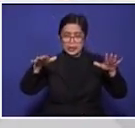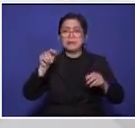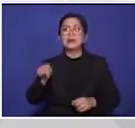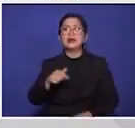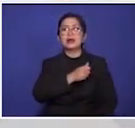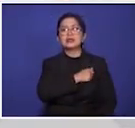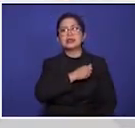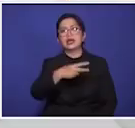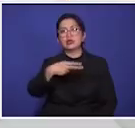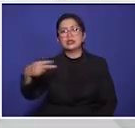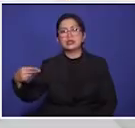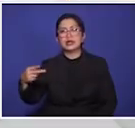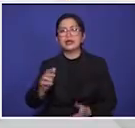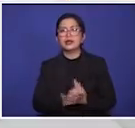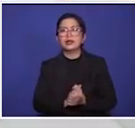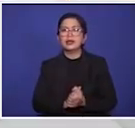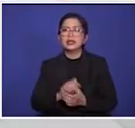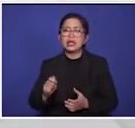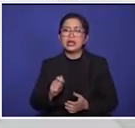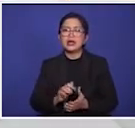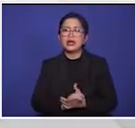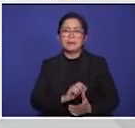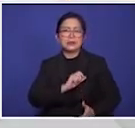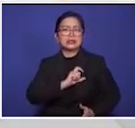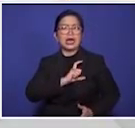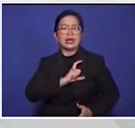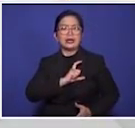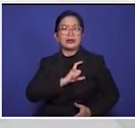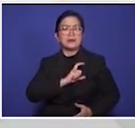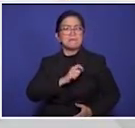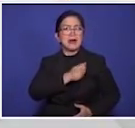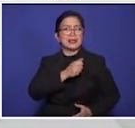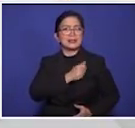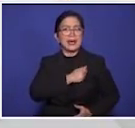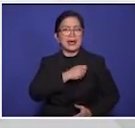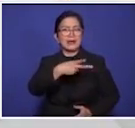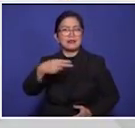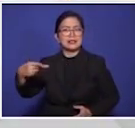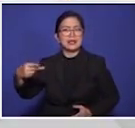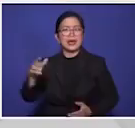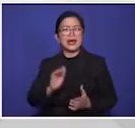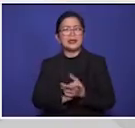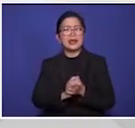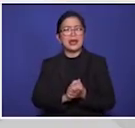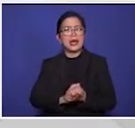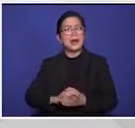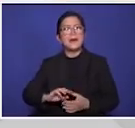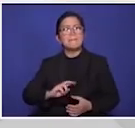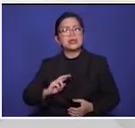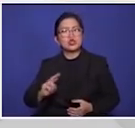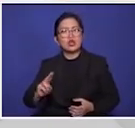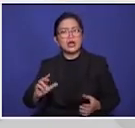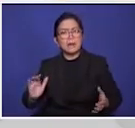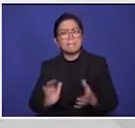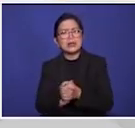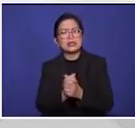dan aset terbesar bangsa ini adalah persaudaraan aset terbesar bangsa ini adalah persatuan aset terbesar bangsa